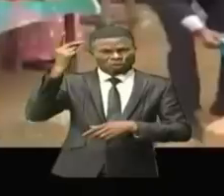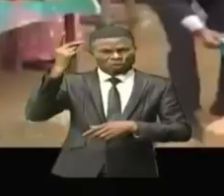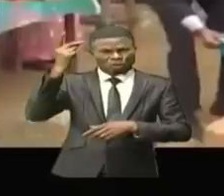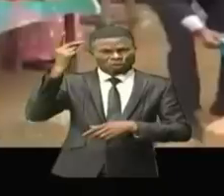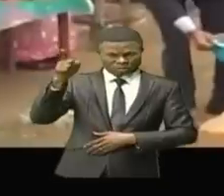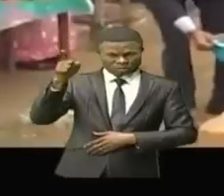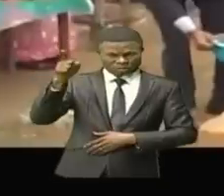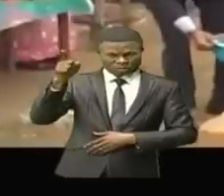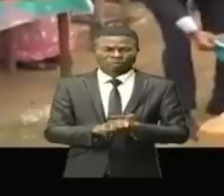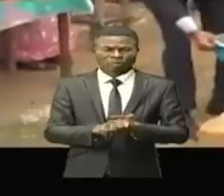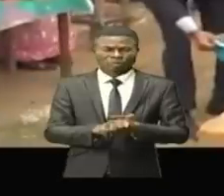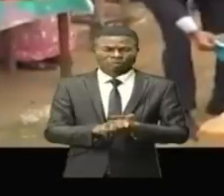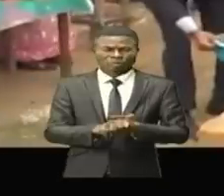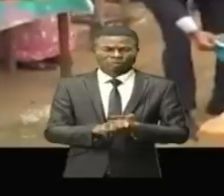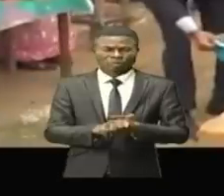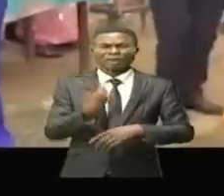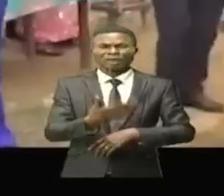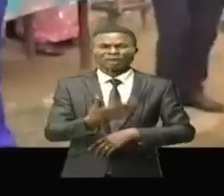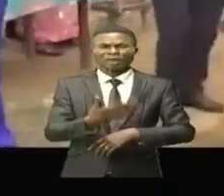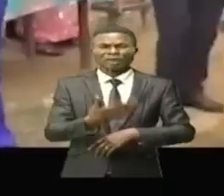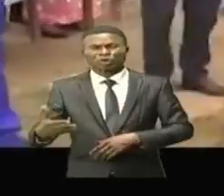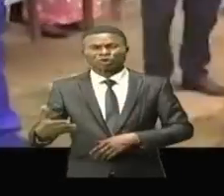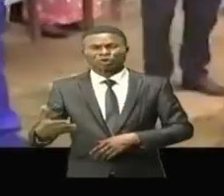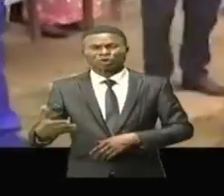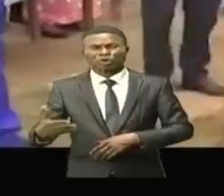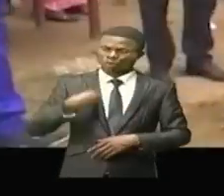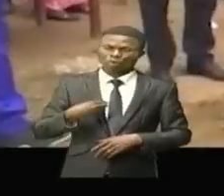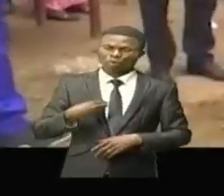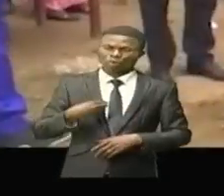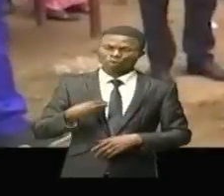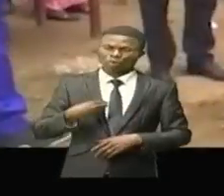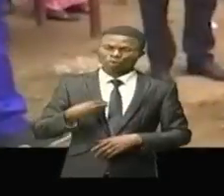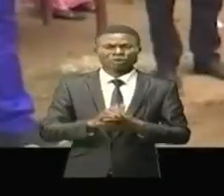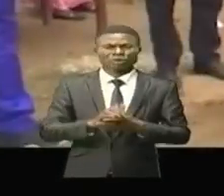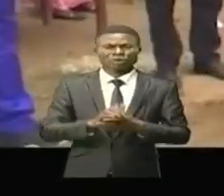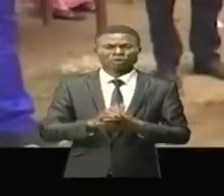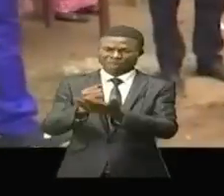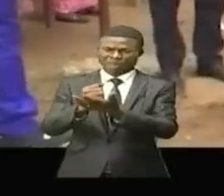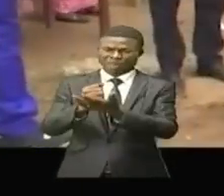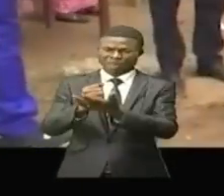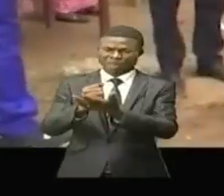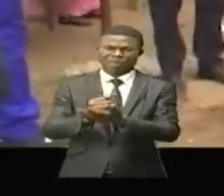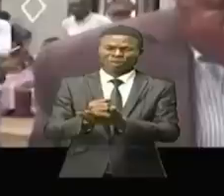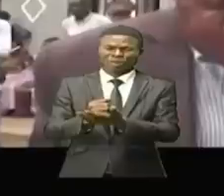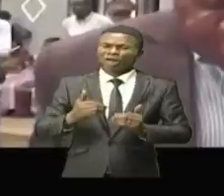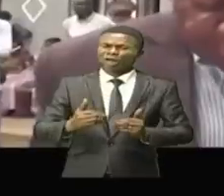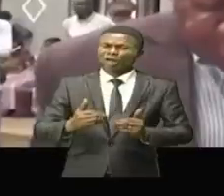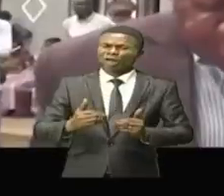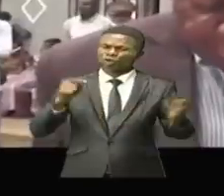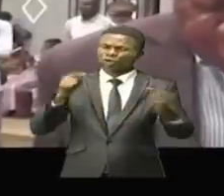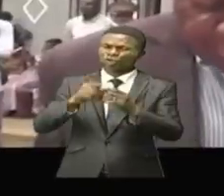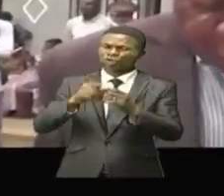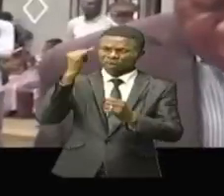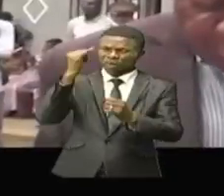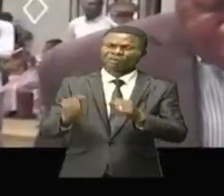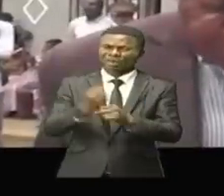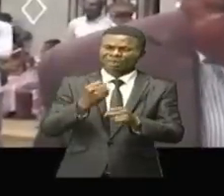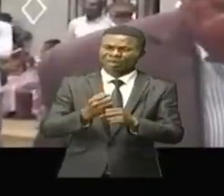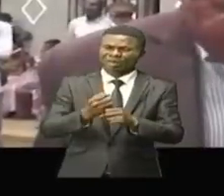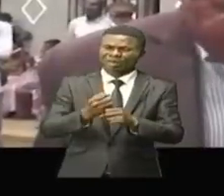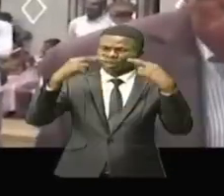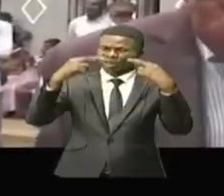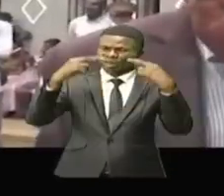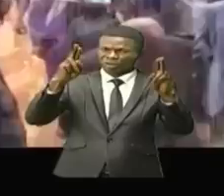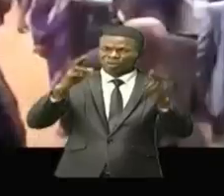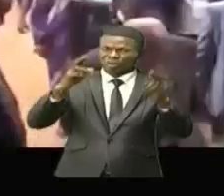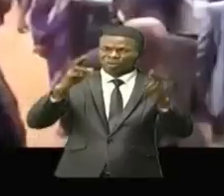morale, matérielle ou financière pour permettre l'achèvement de ces travaux sans